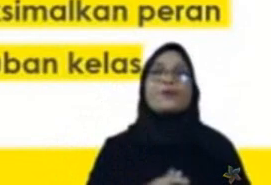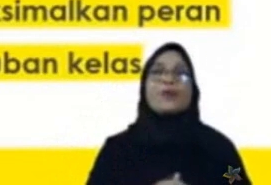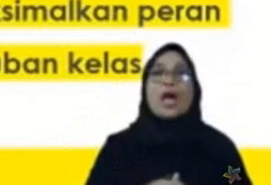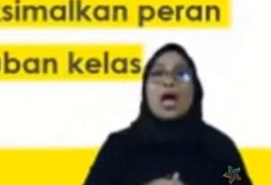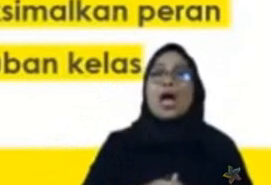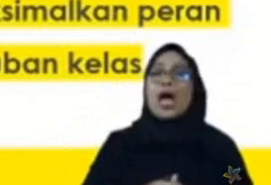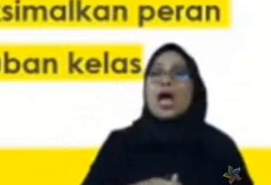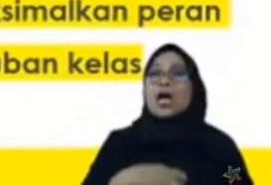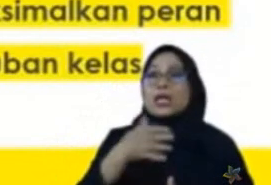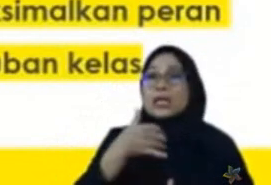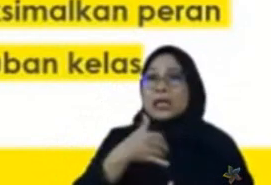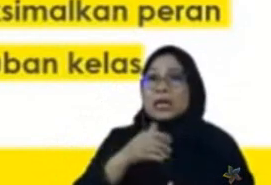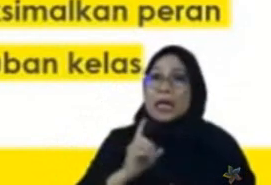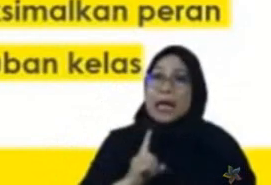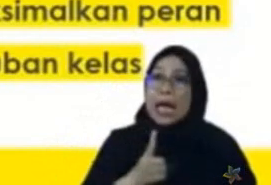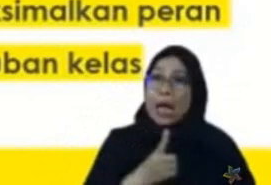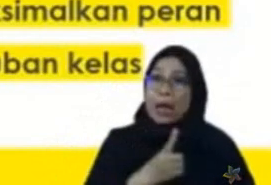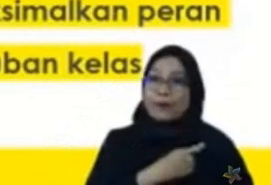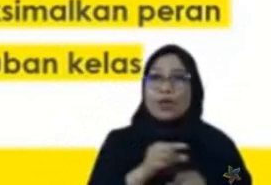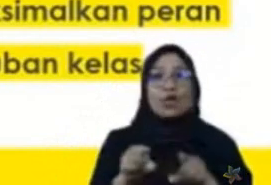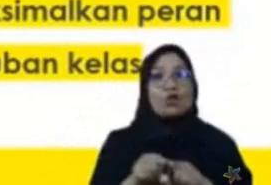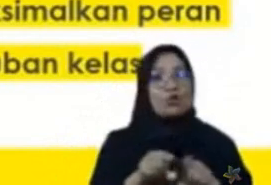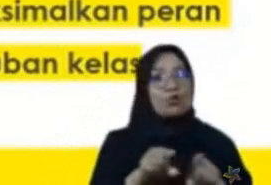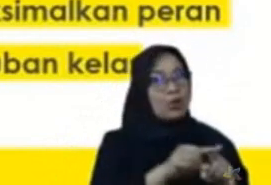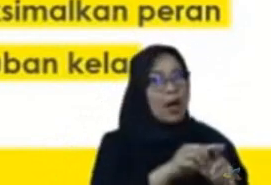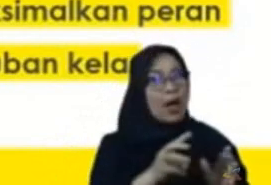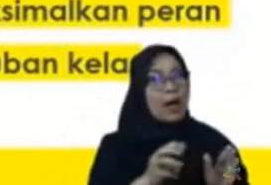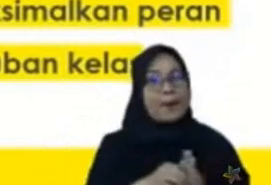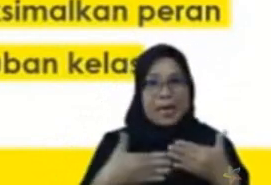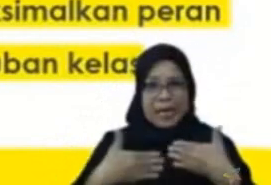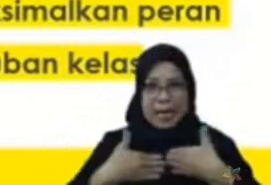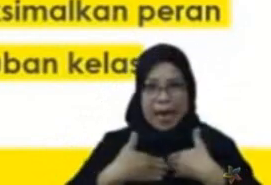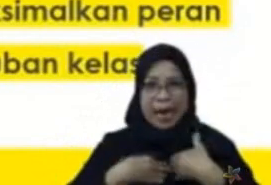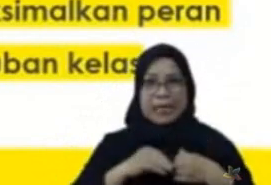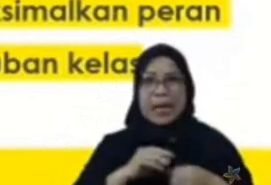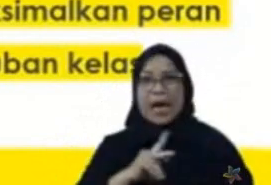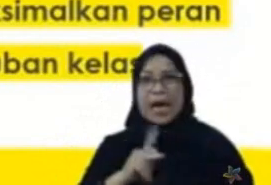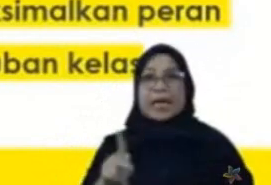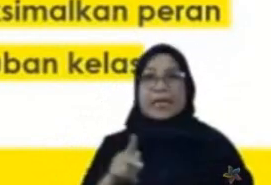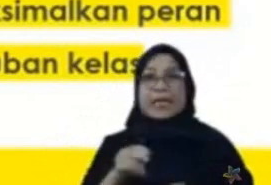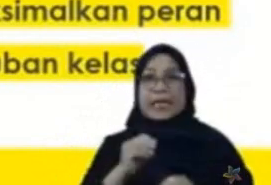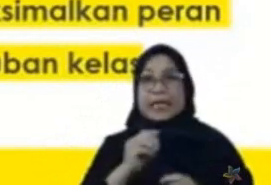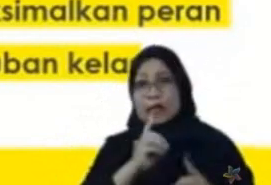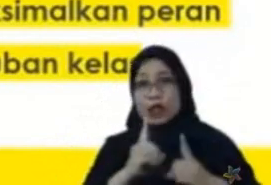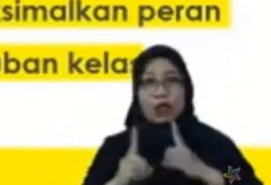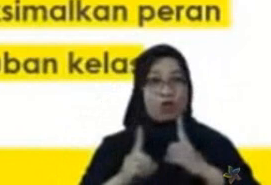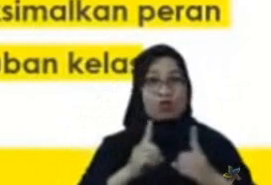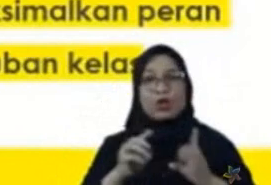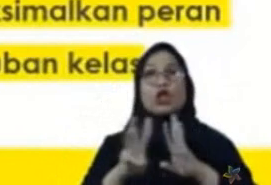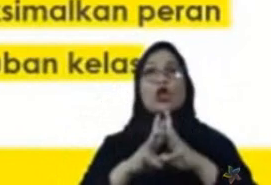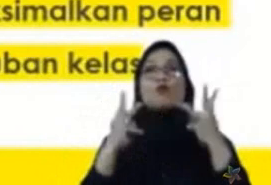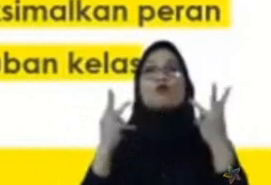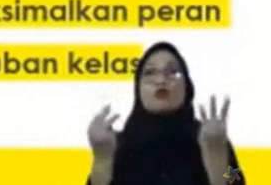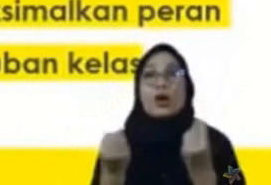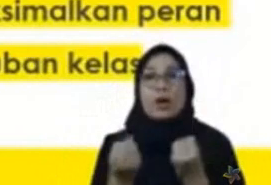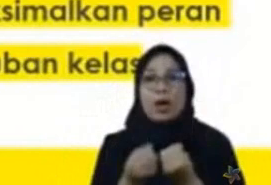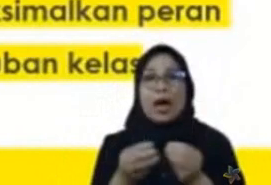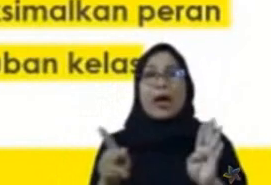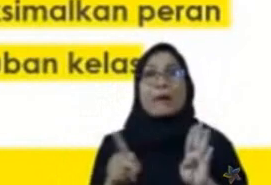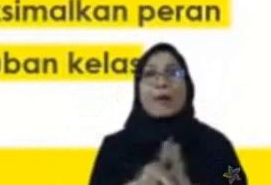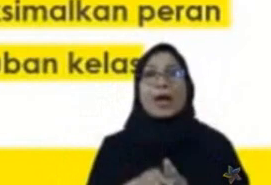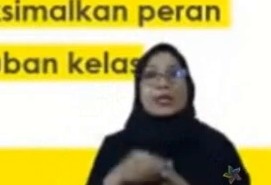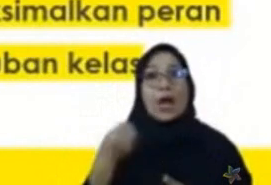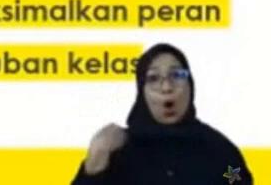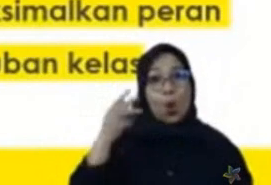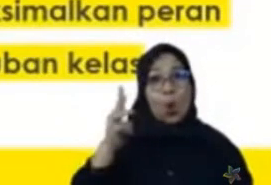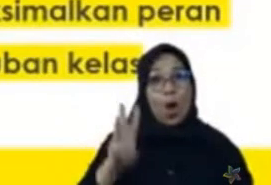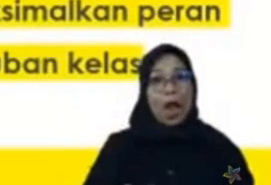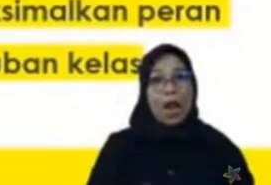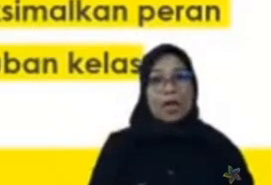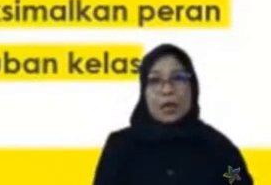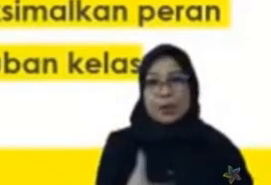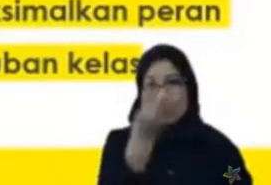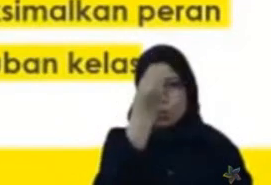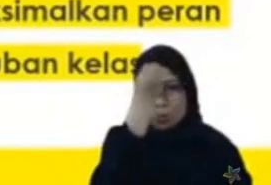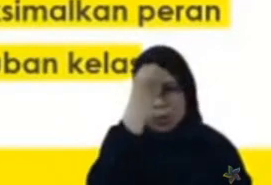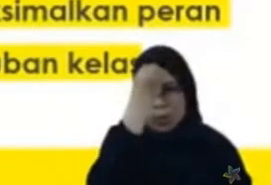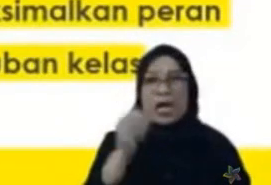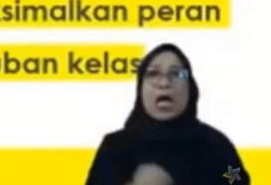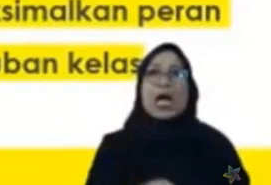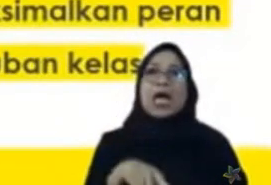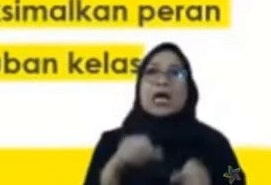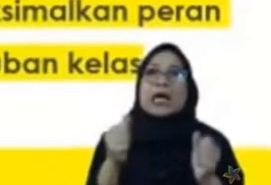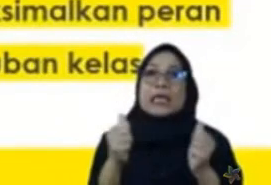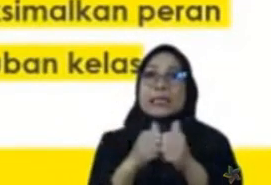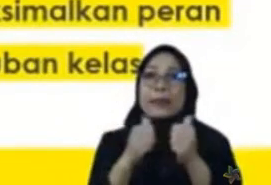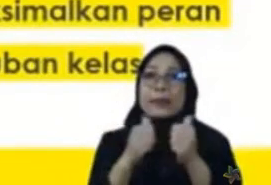juga mengadakan diskusi atau musyawarah terhadap wali murid itu tentang kesepakatan waktu